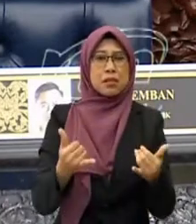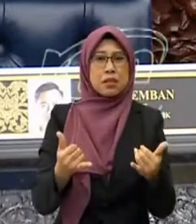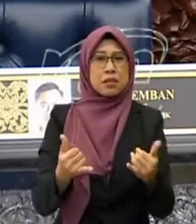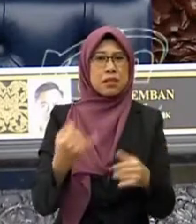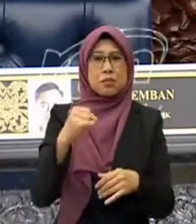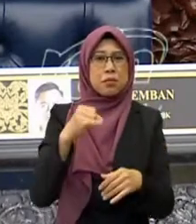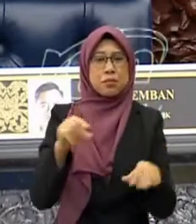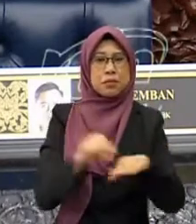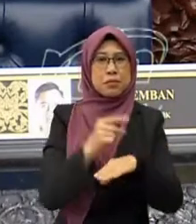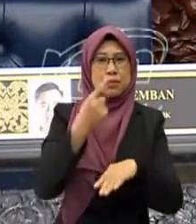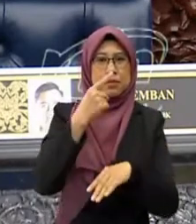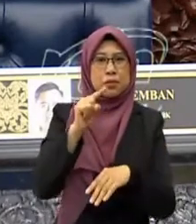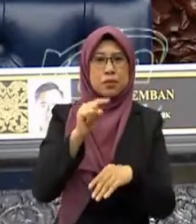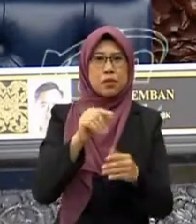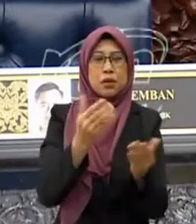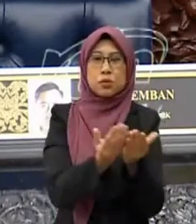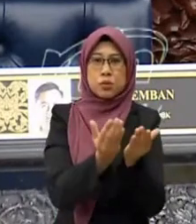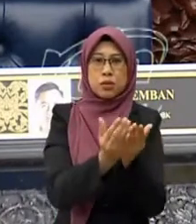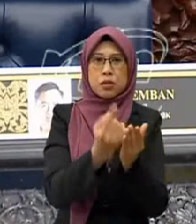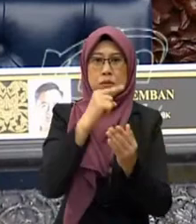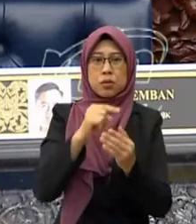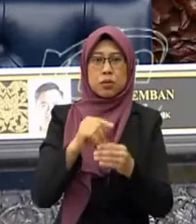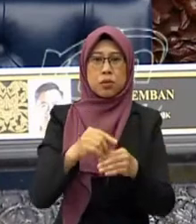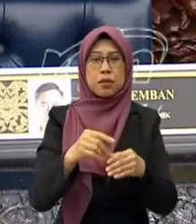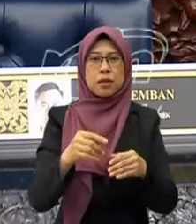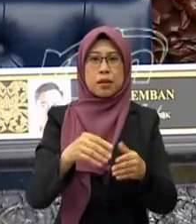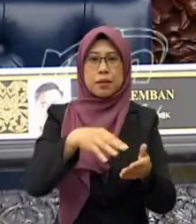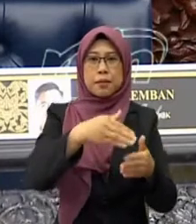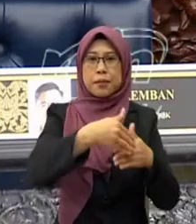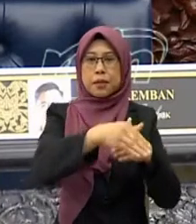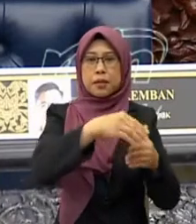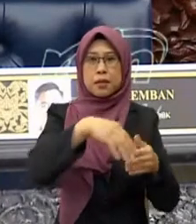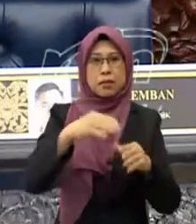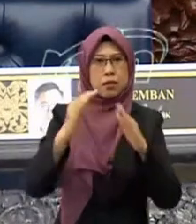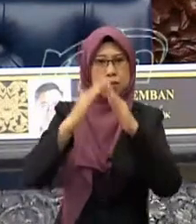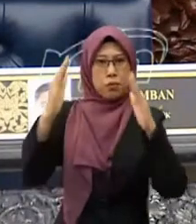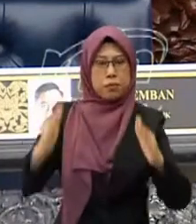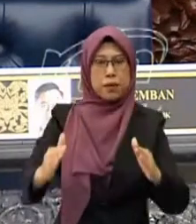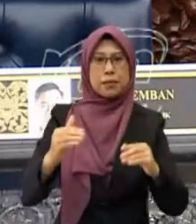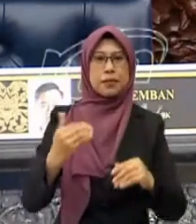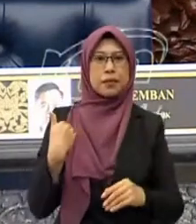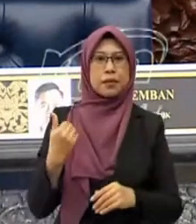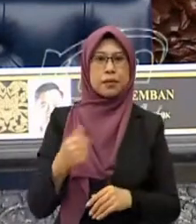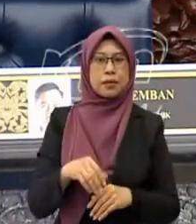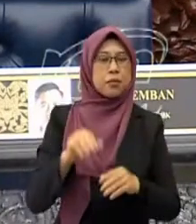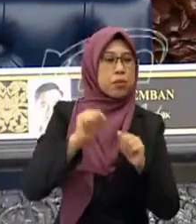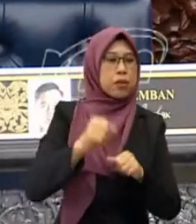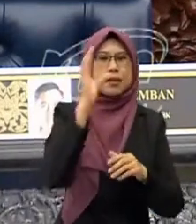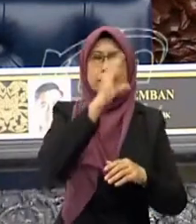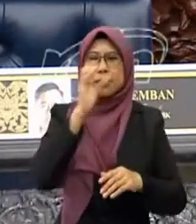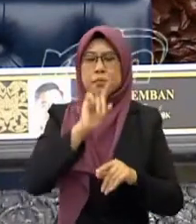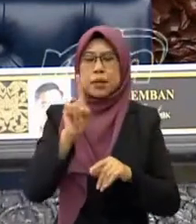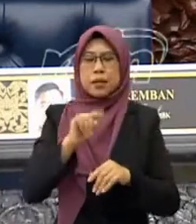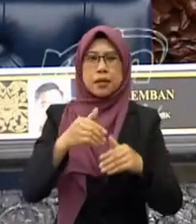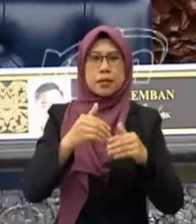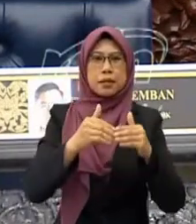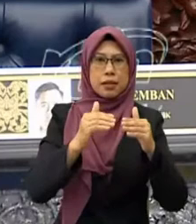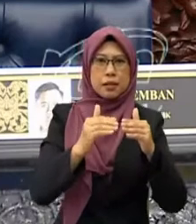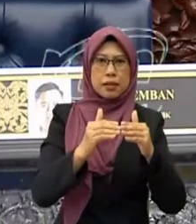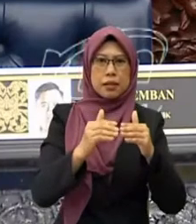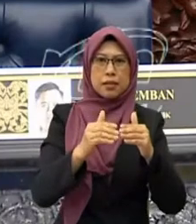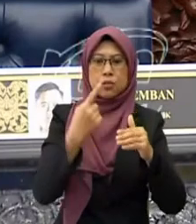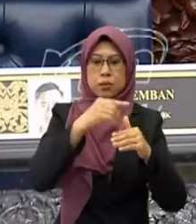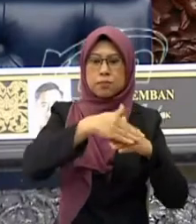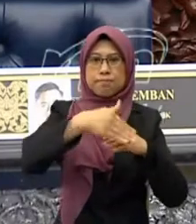sekolah untuk penampakan rumah-rumah yang ada ya saya kena sediakan tempat untuk mana boleh menumpang orang-orang yang